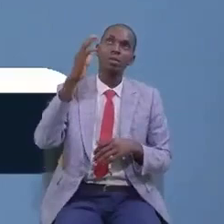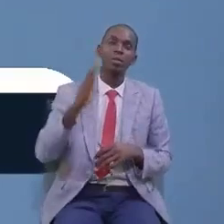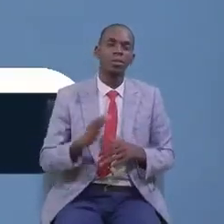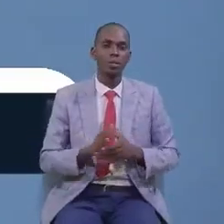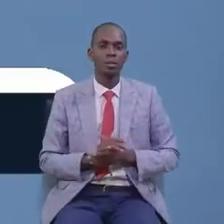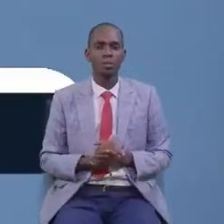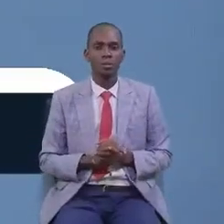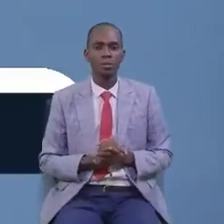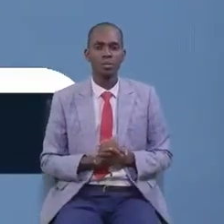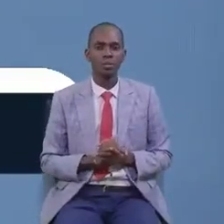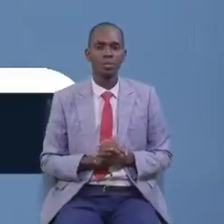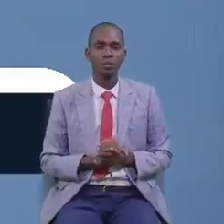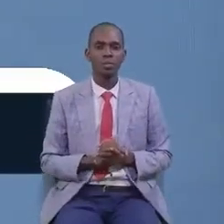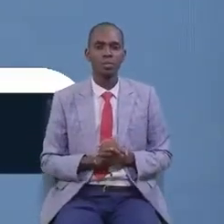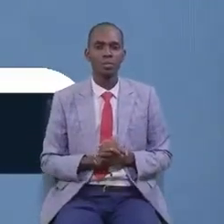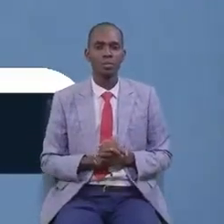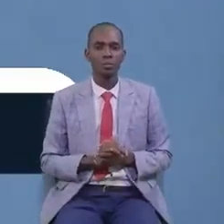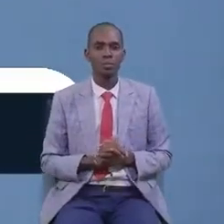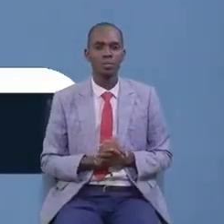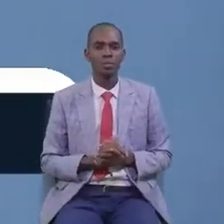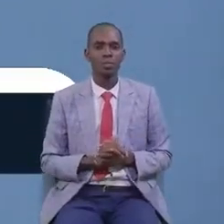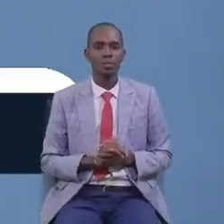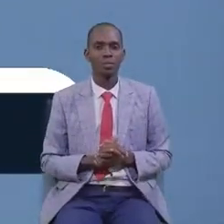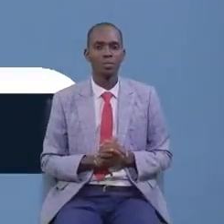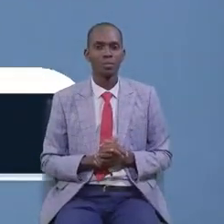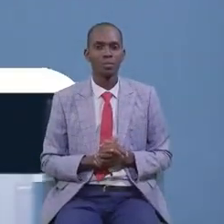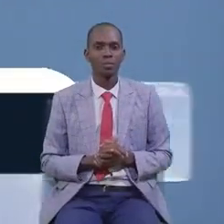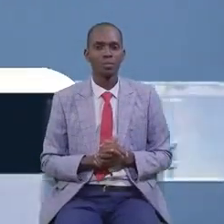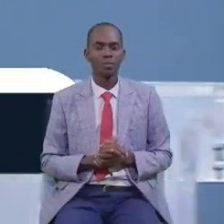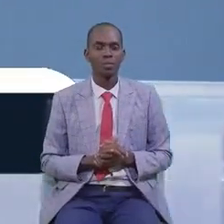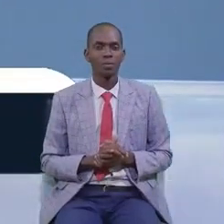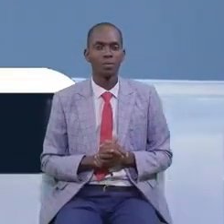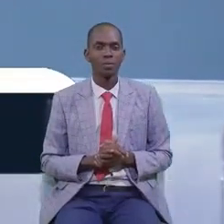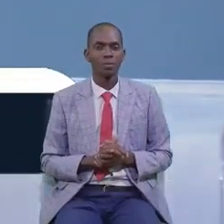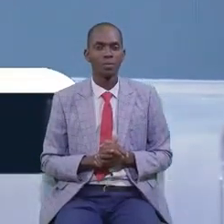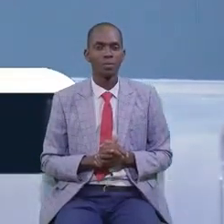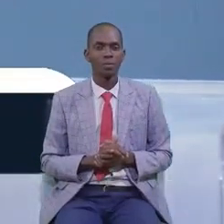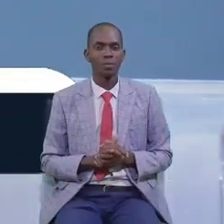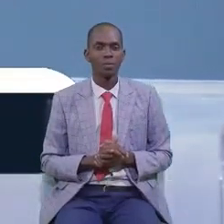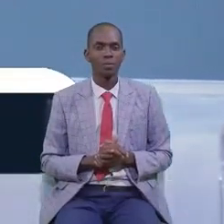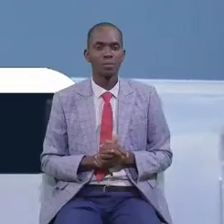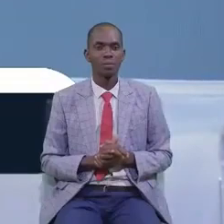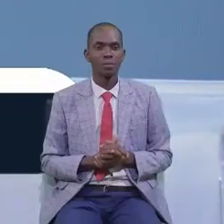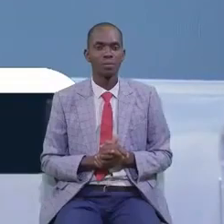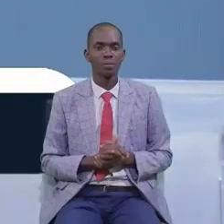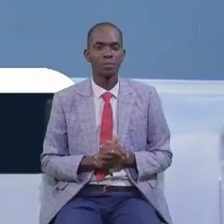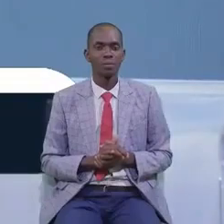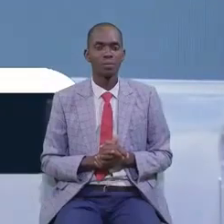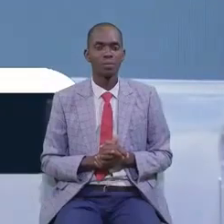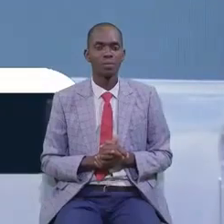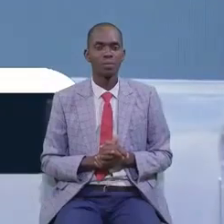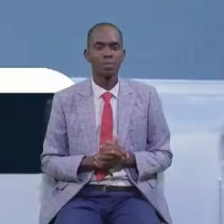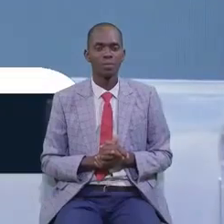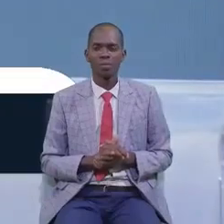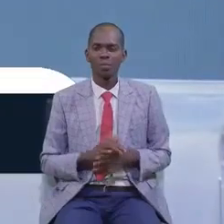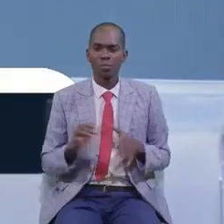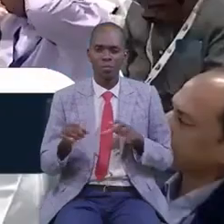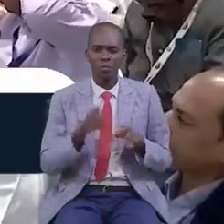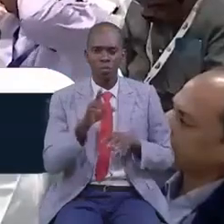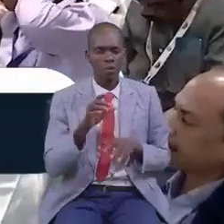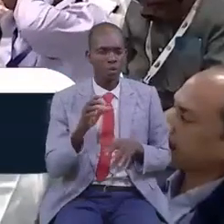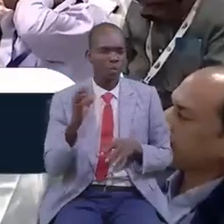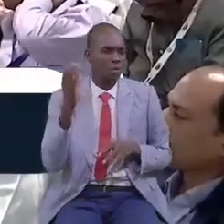శ్రేష్ఠ లక్షణాలన్నీ కూడా ప్రోగు చేయబడి పరిశుద్ధత క్రింద అలాగనుంటాయి. ఎంతమంది దేవుని స్తోత్రం చెప్తారు? Did you hear